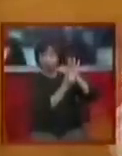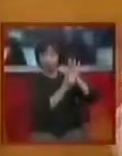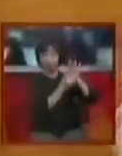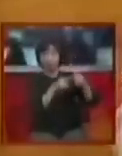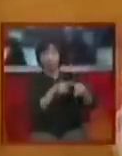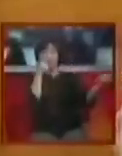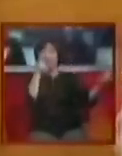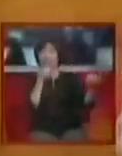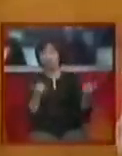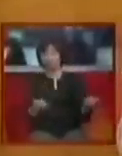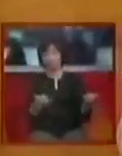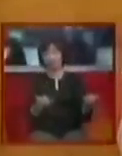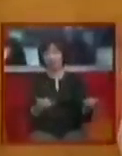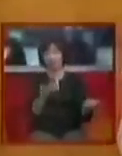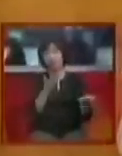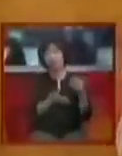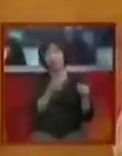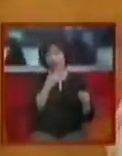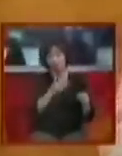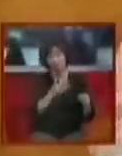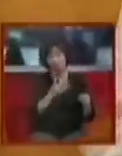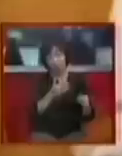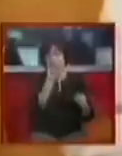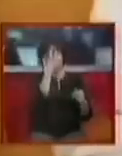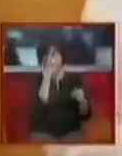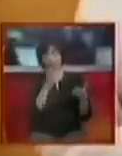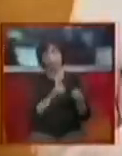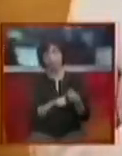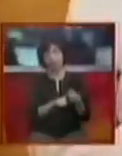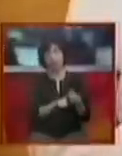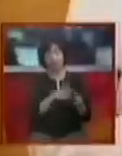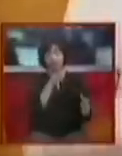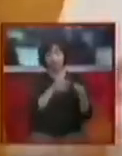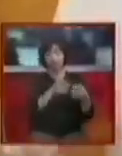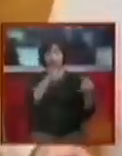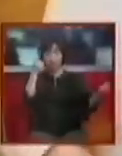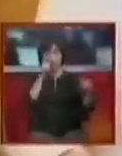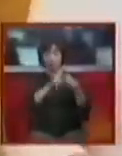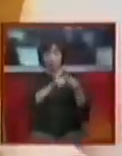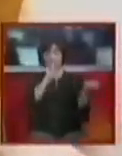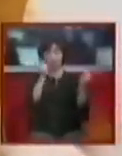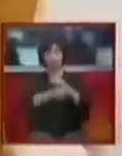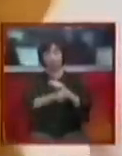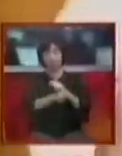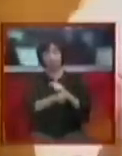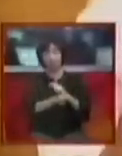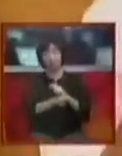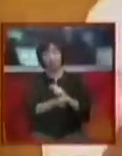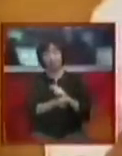siguro kontra ka rin sa ginagawa namin. Kung kumukontra sila sa agenda ng pagbabago,